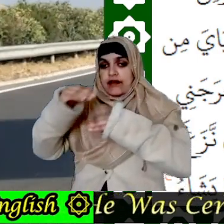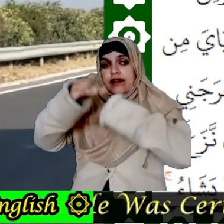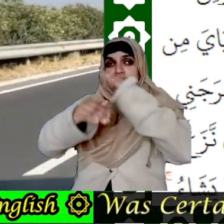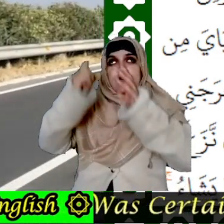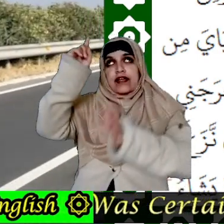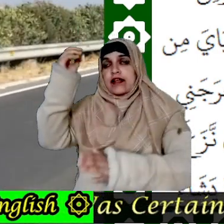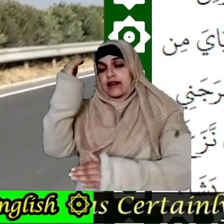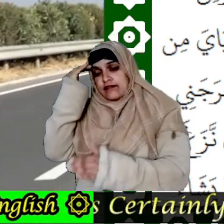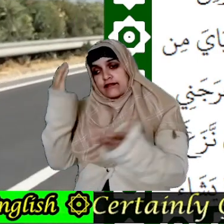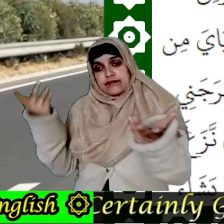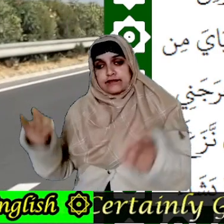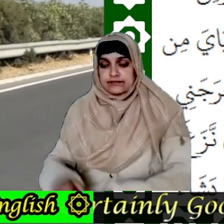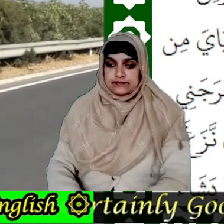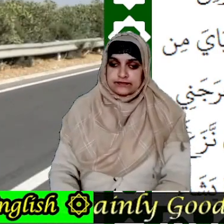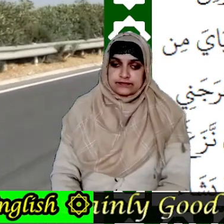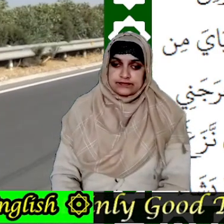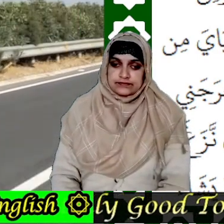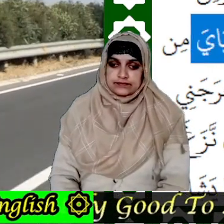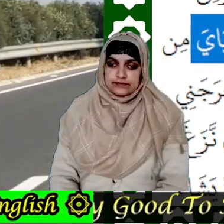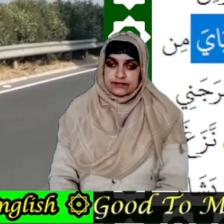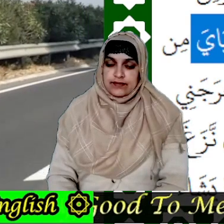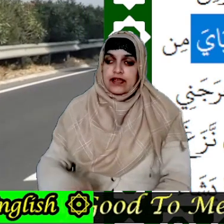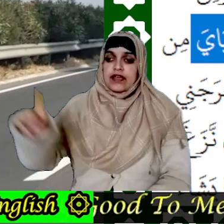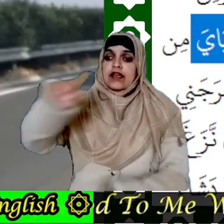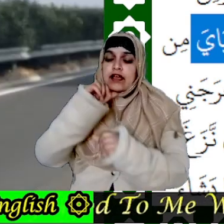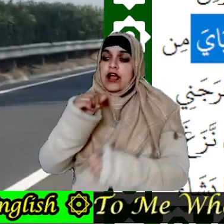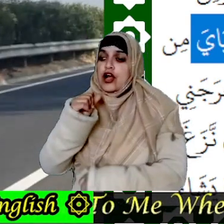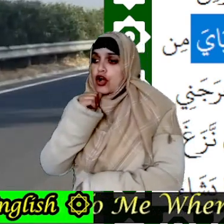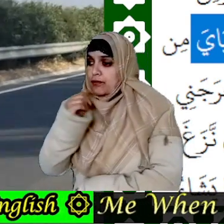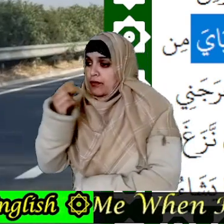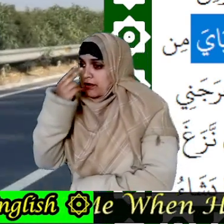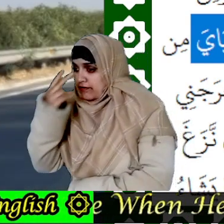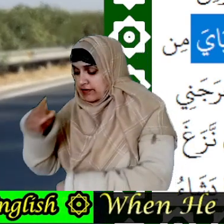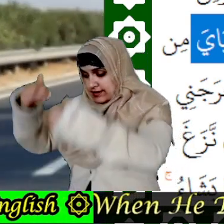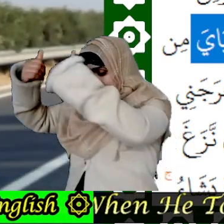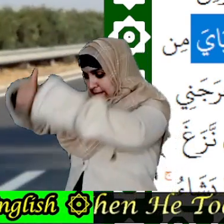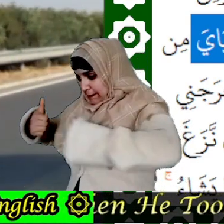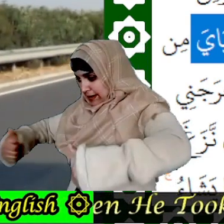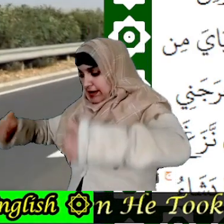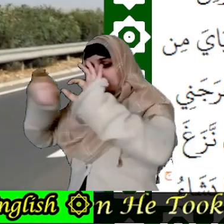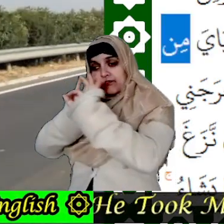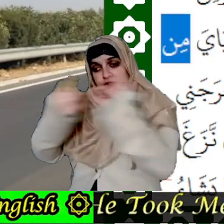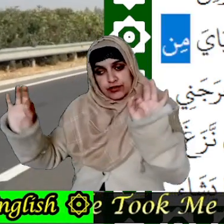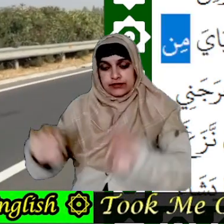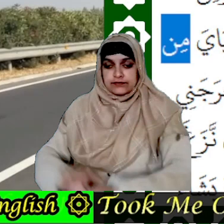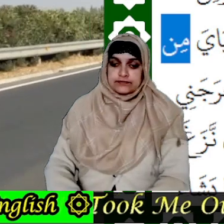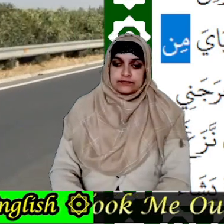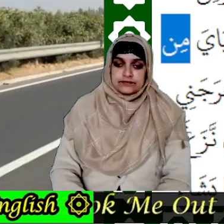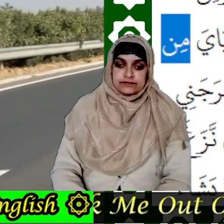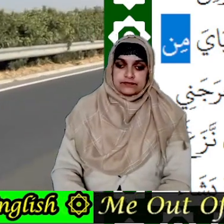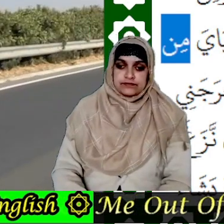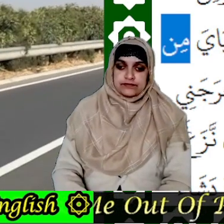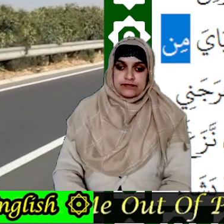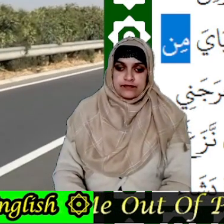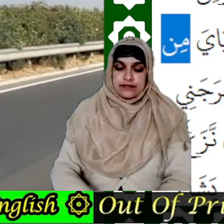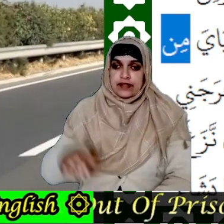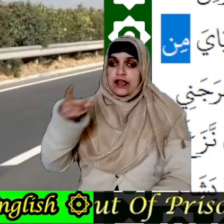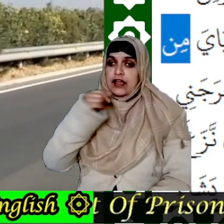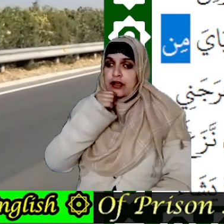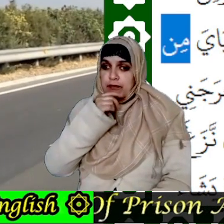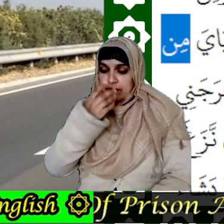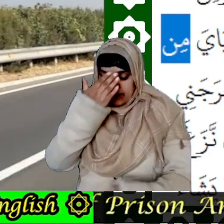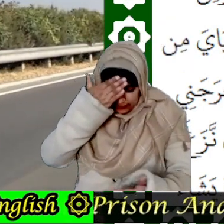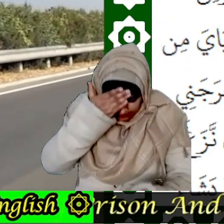قبقر أتنيفي وقال دوبا يوسف إني جاء أباخي هذا تأويل رؤيايا